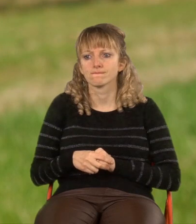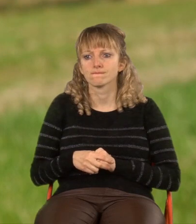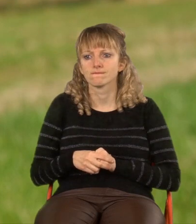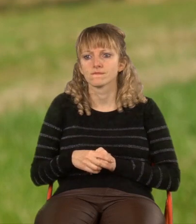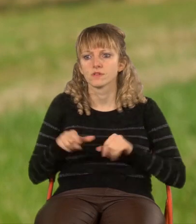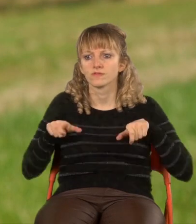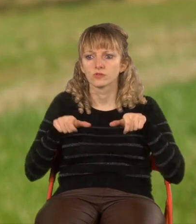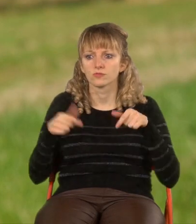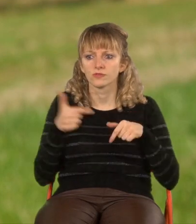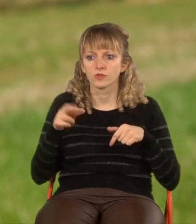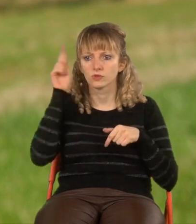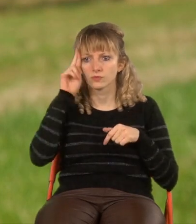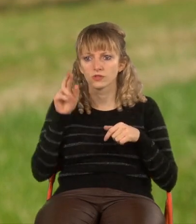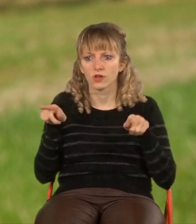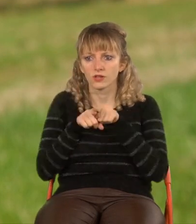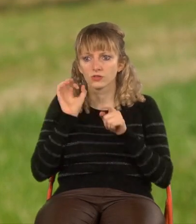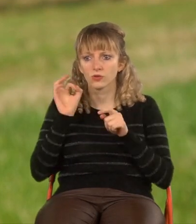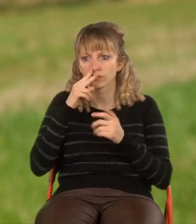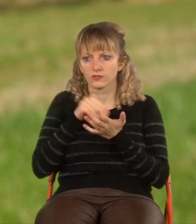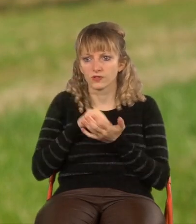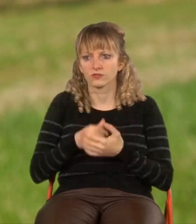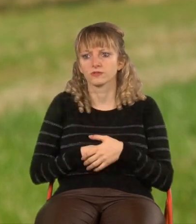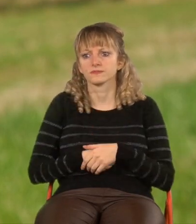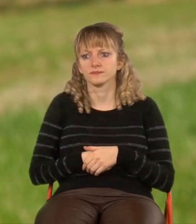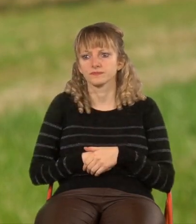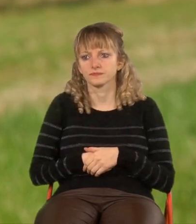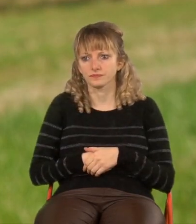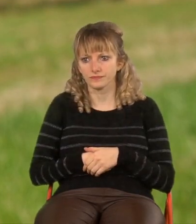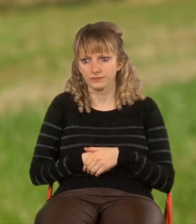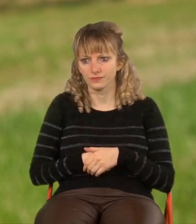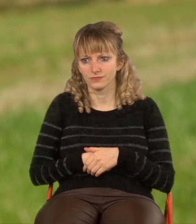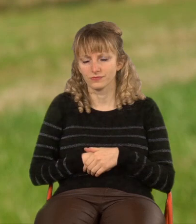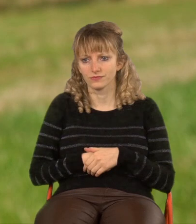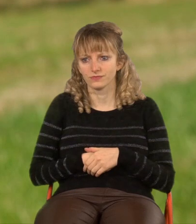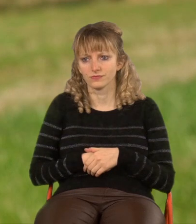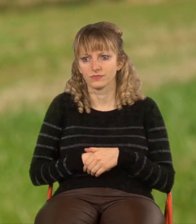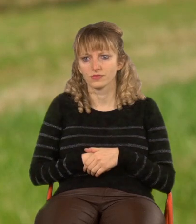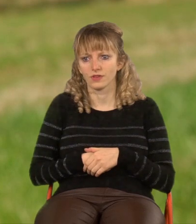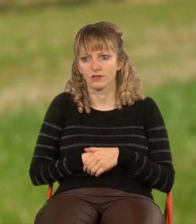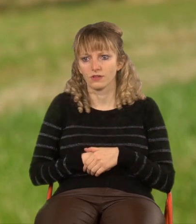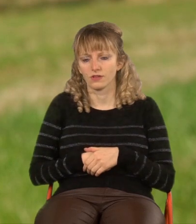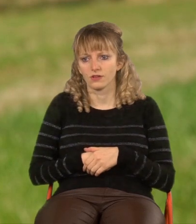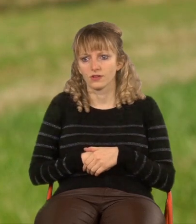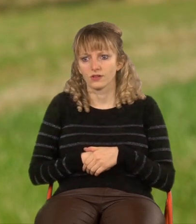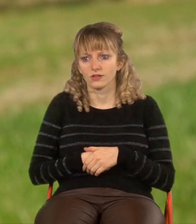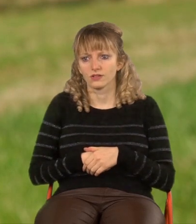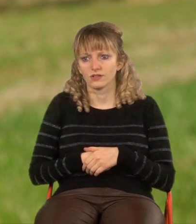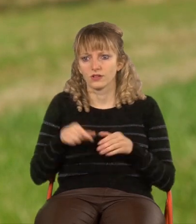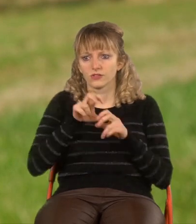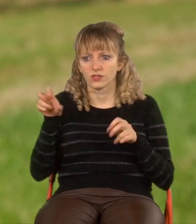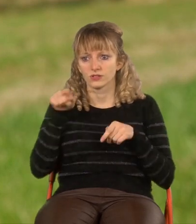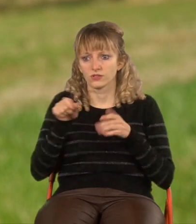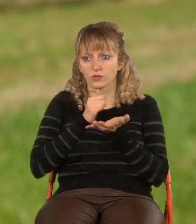możliwości poruszania się na wózku powinniśmy zrozumieć, a równie dobrze i doświadczyć w